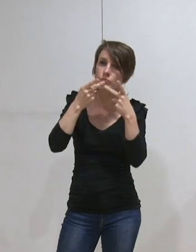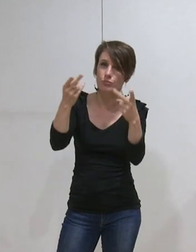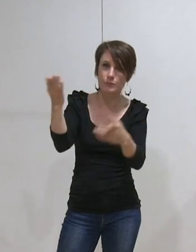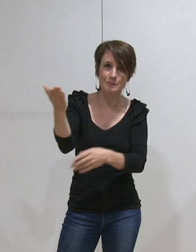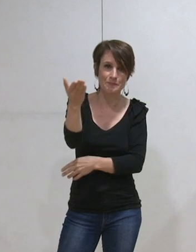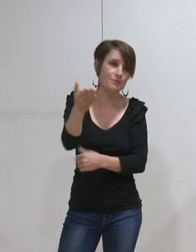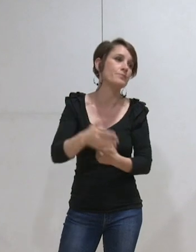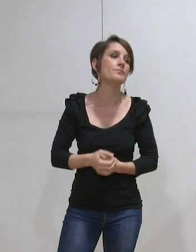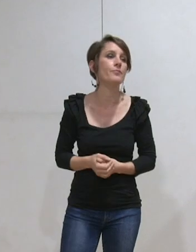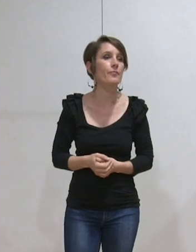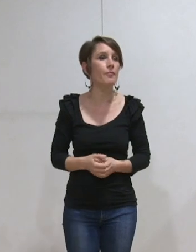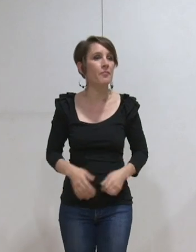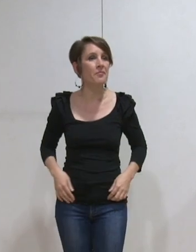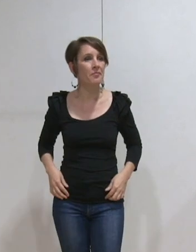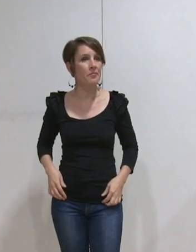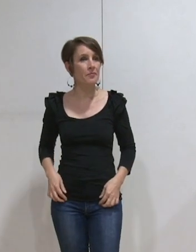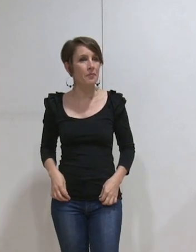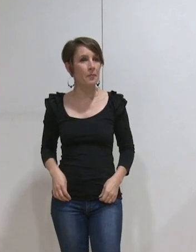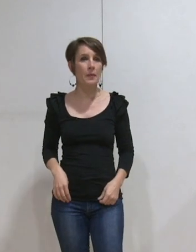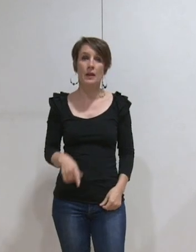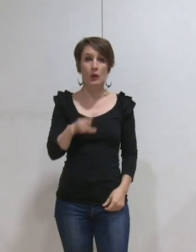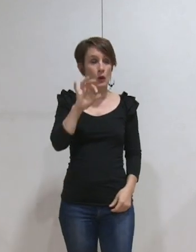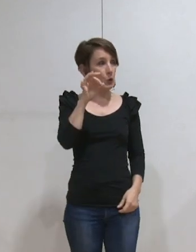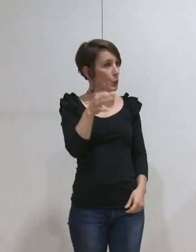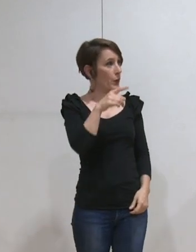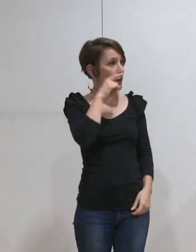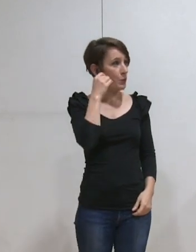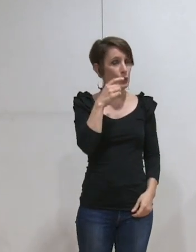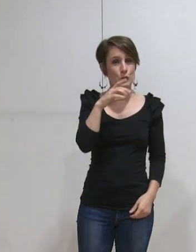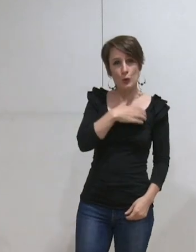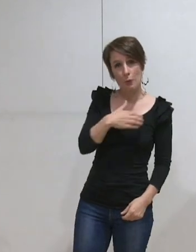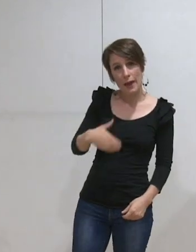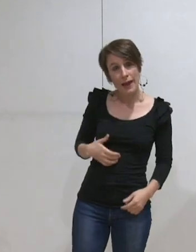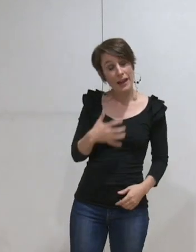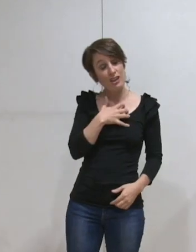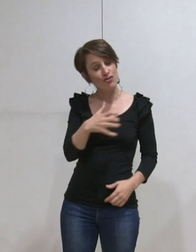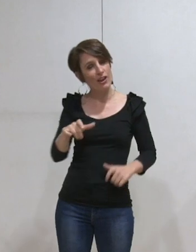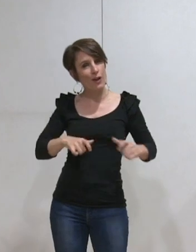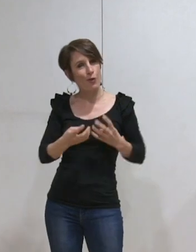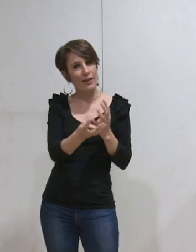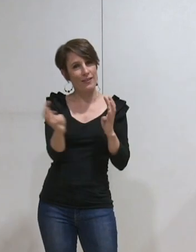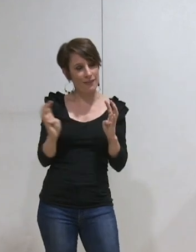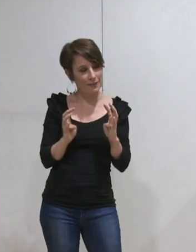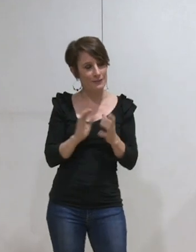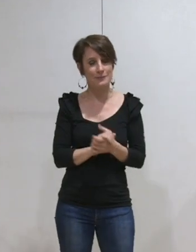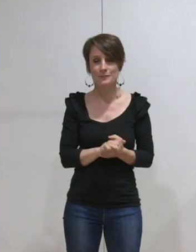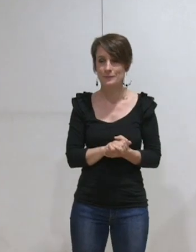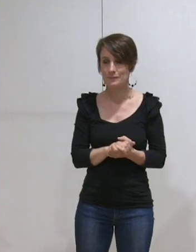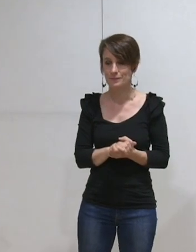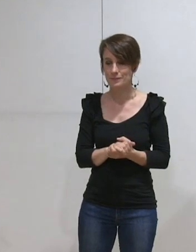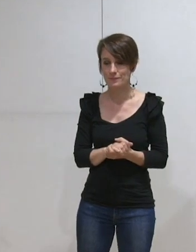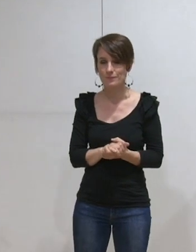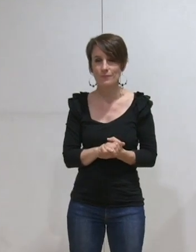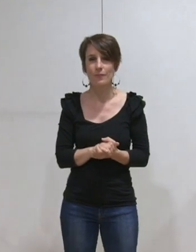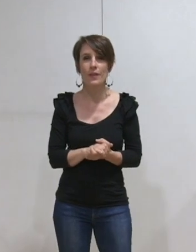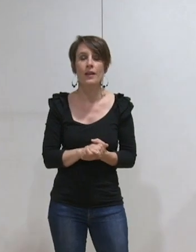fristau oui monsieur le Maire chers collègues il est question dans cette délibération